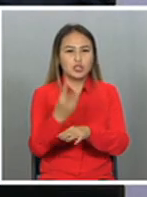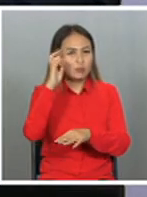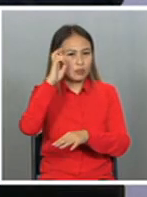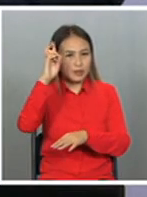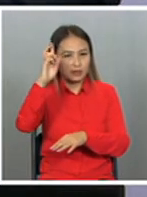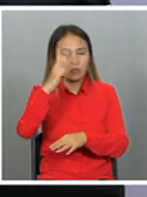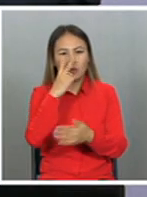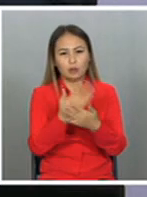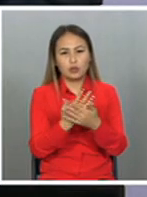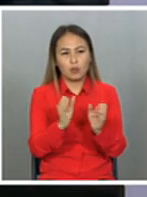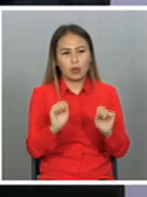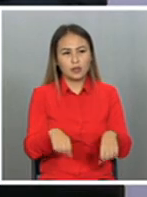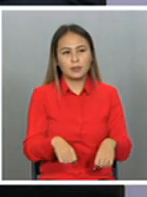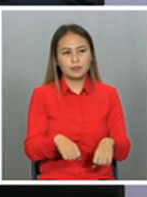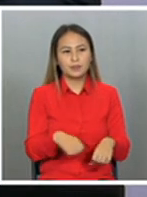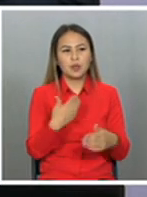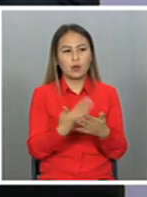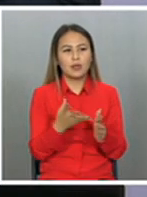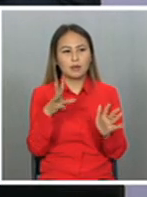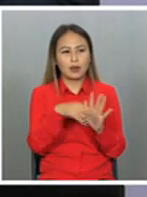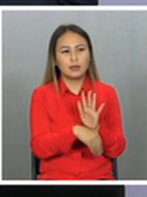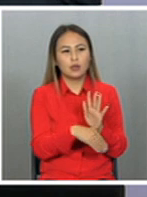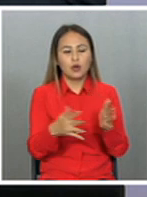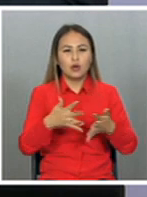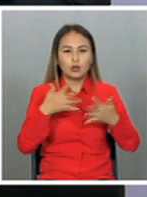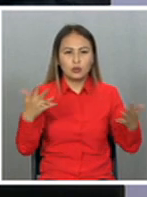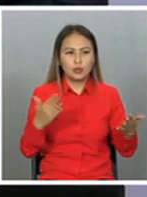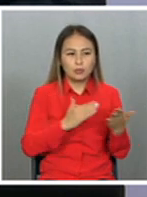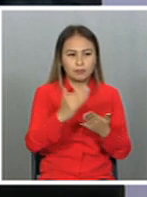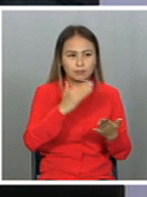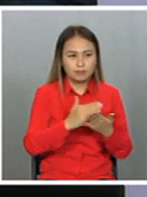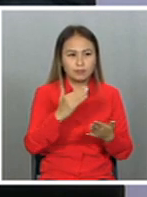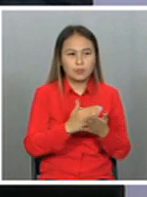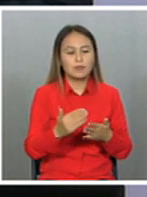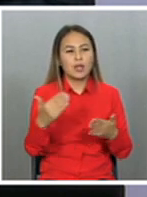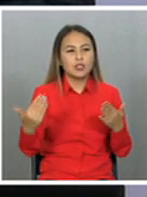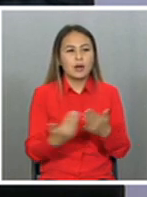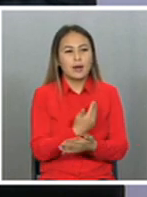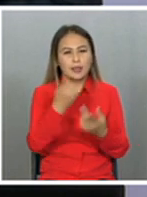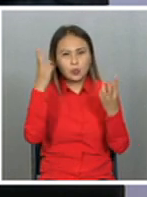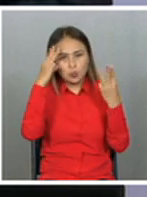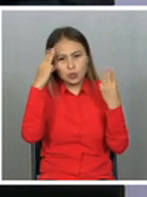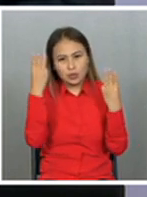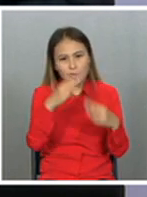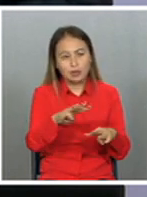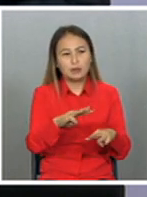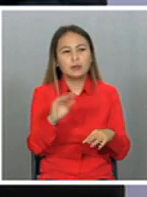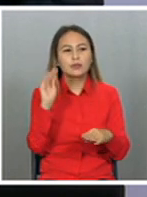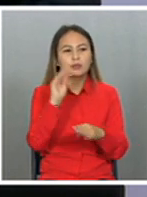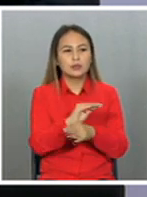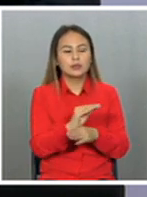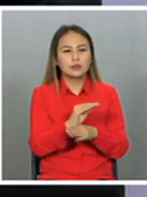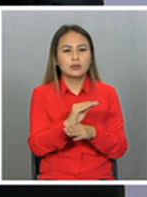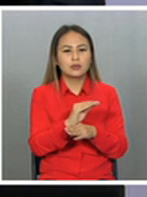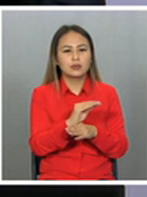бөліп көрсетуімізге болады. Олардың қатарында үлкен жетілік мемлекеттері, жаңа индустриалды мемлекеттер, сонымен